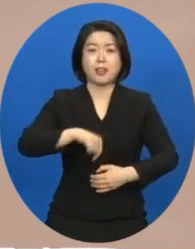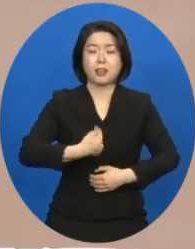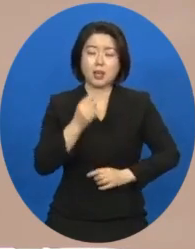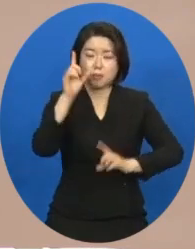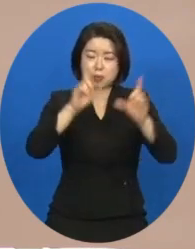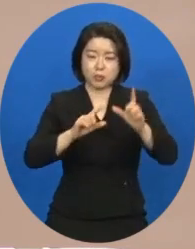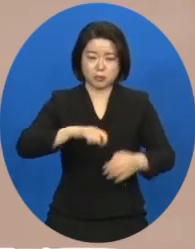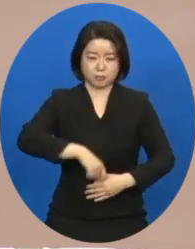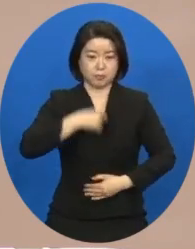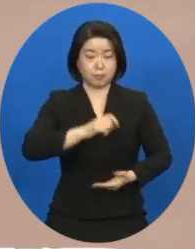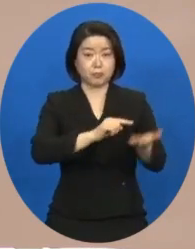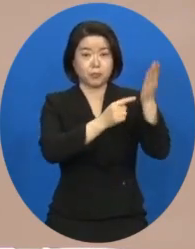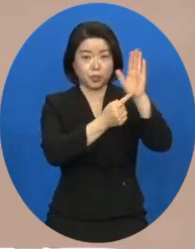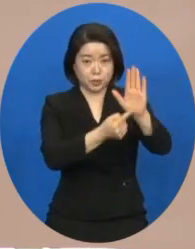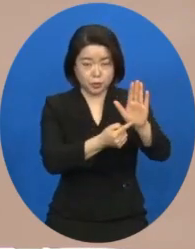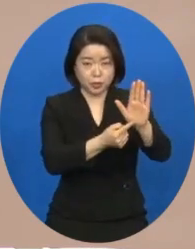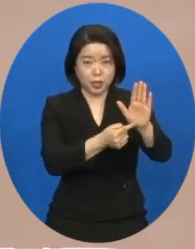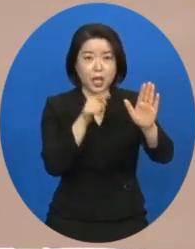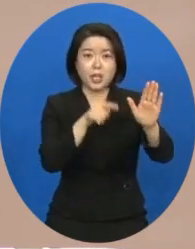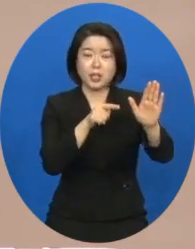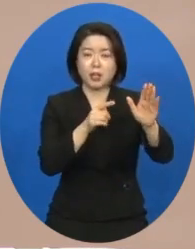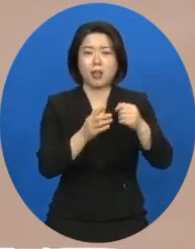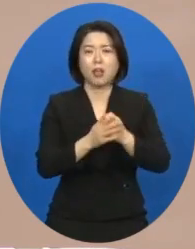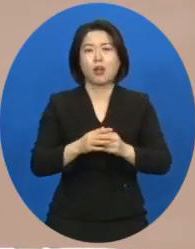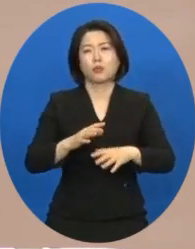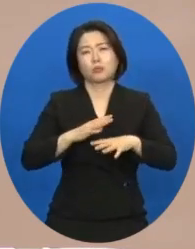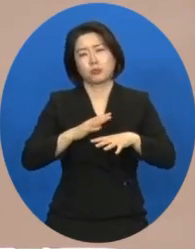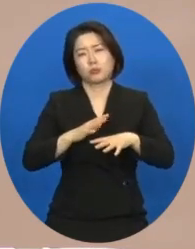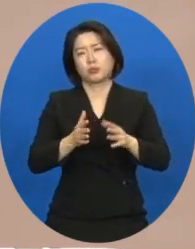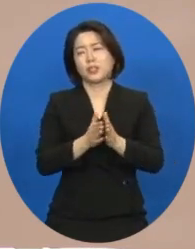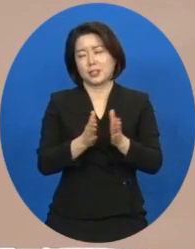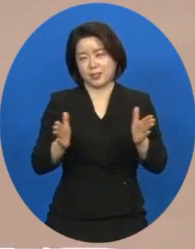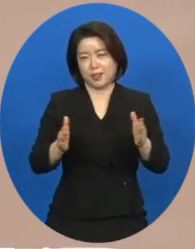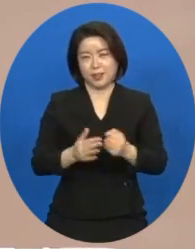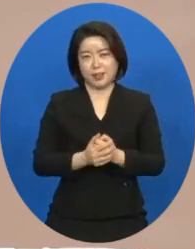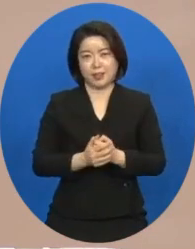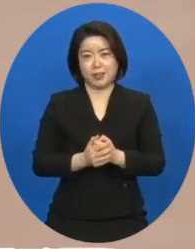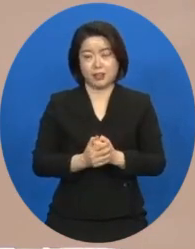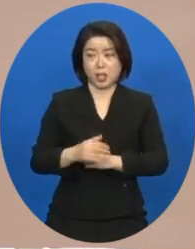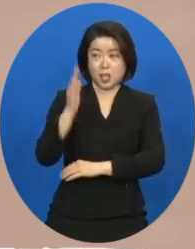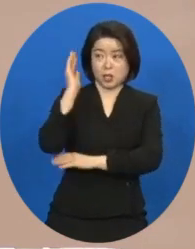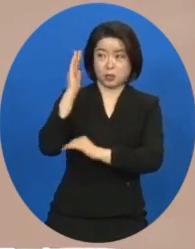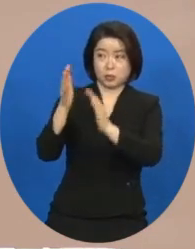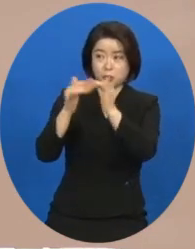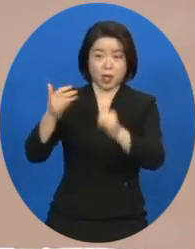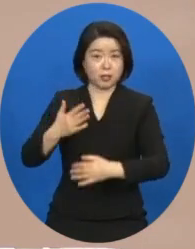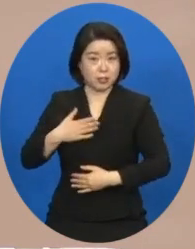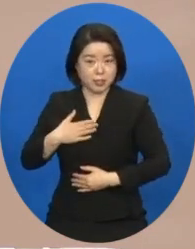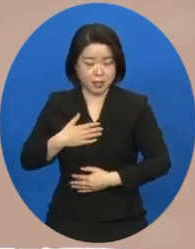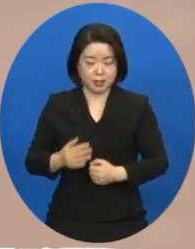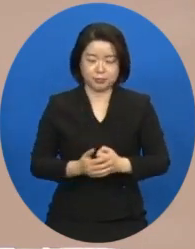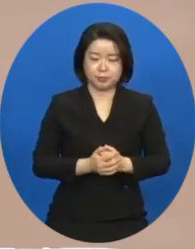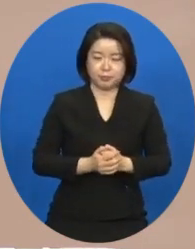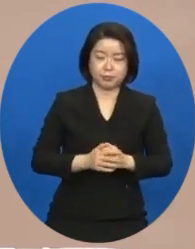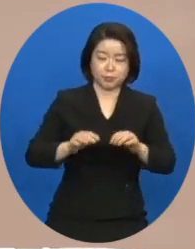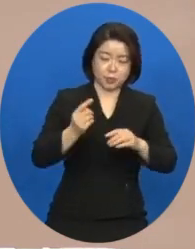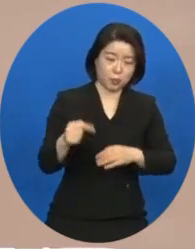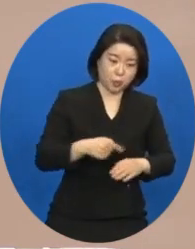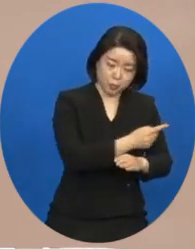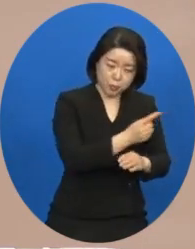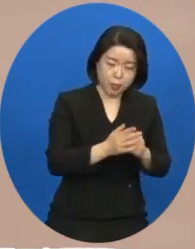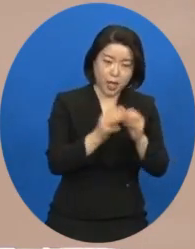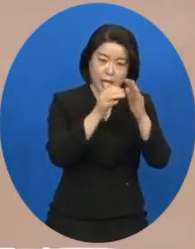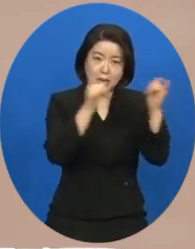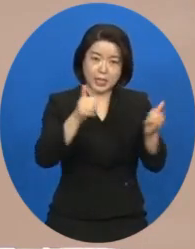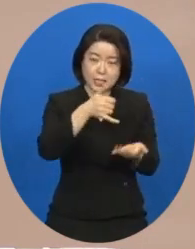것이 두려워진 거예요. 여러분, 설교하는 저와 제 인간적인 모습이